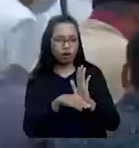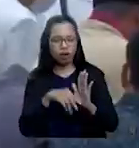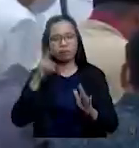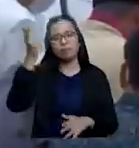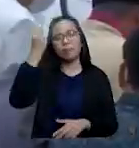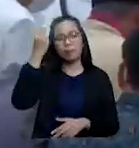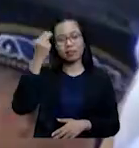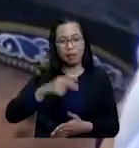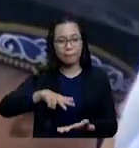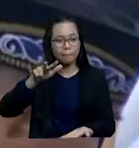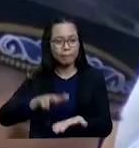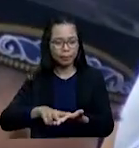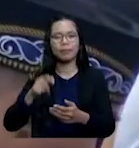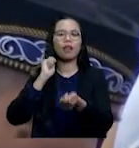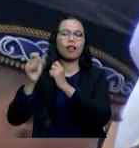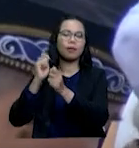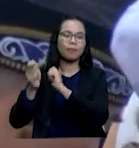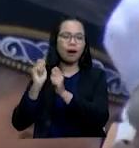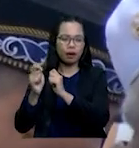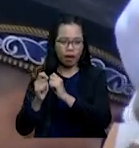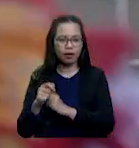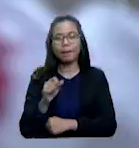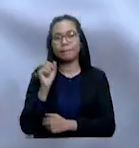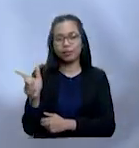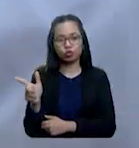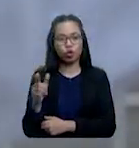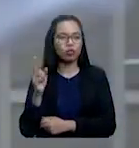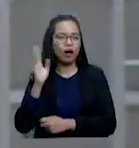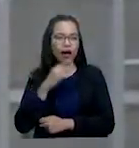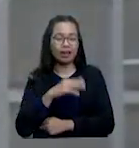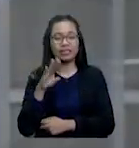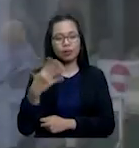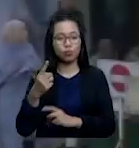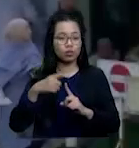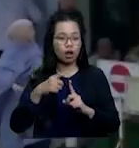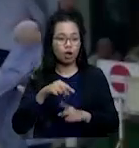1 Syawal 1444 Hijriah jatuh hari Sabtu, 22 April.